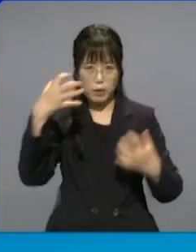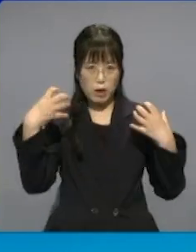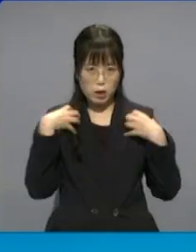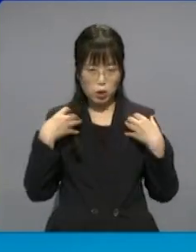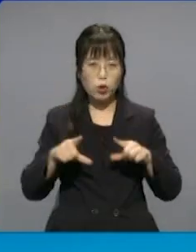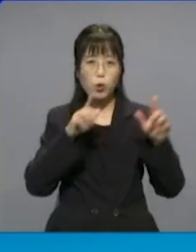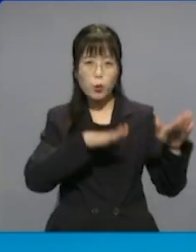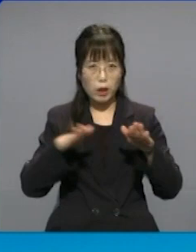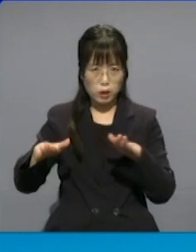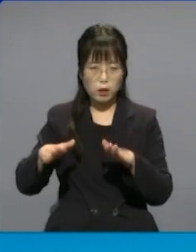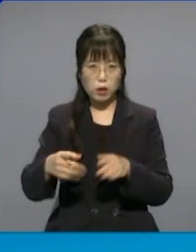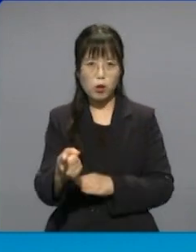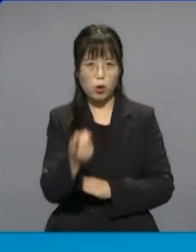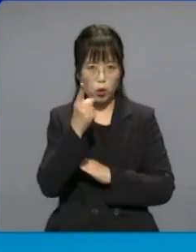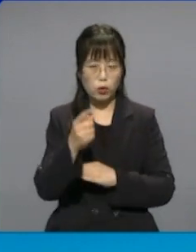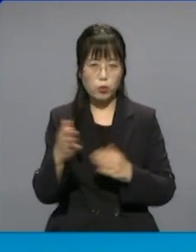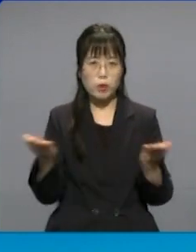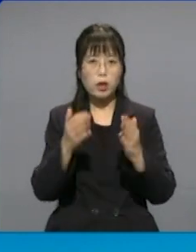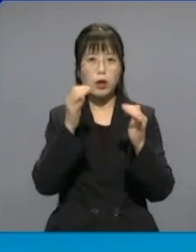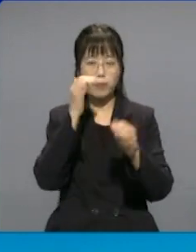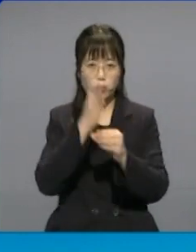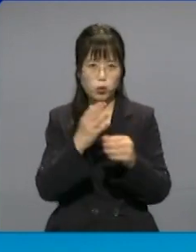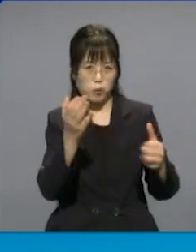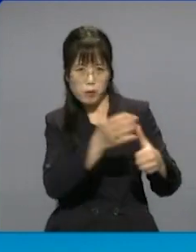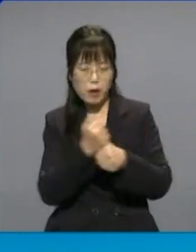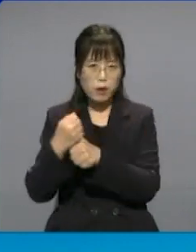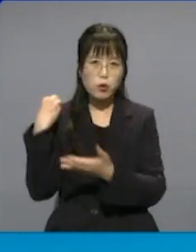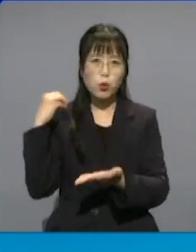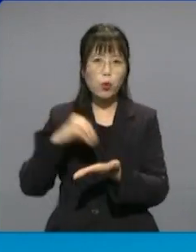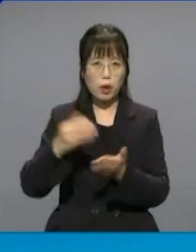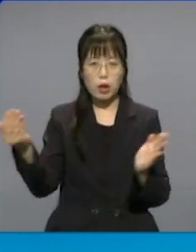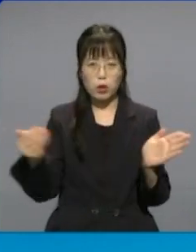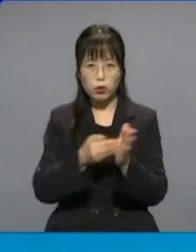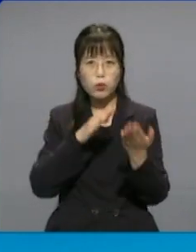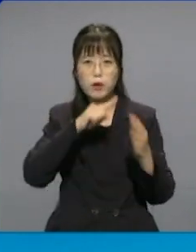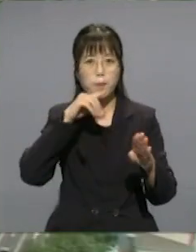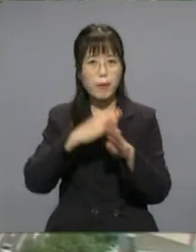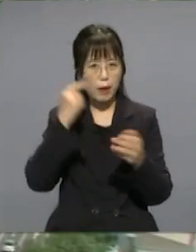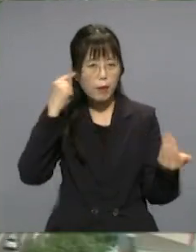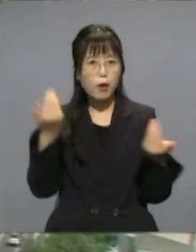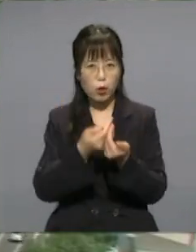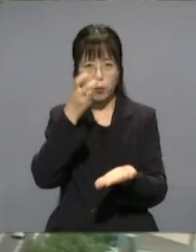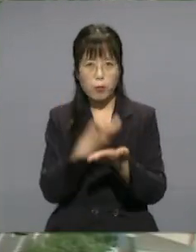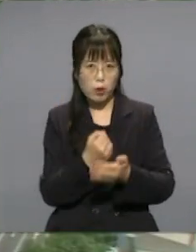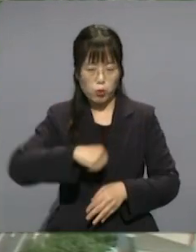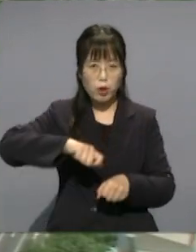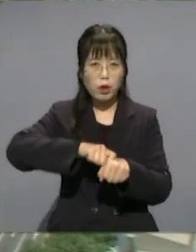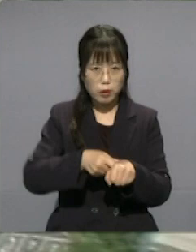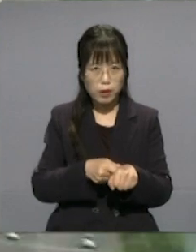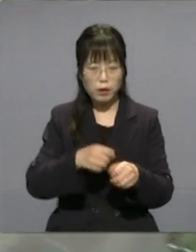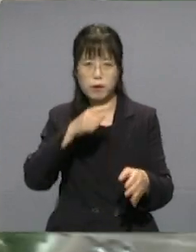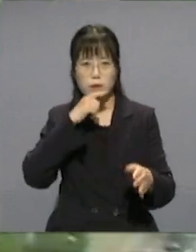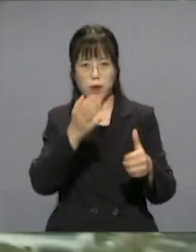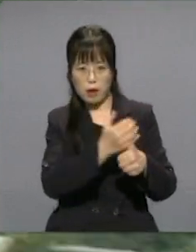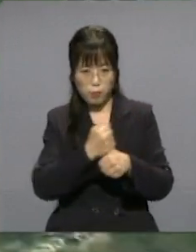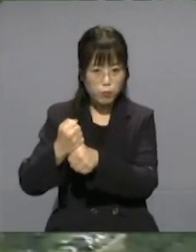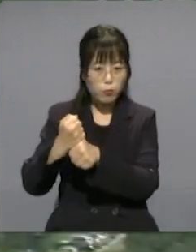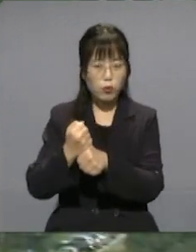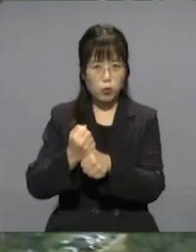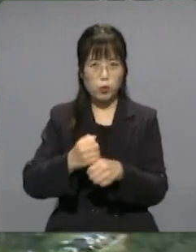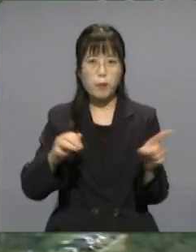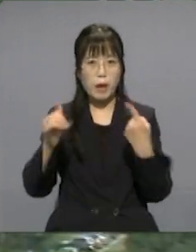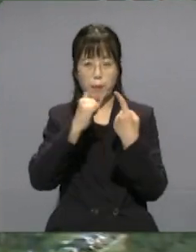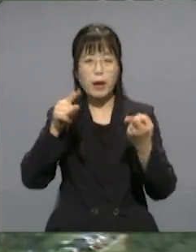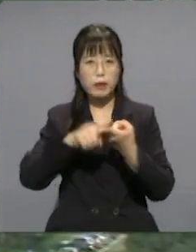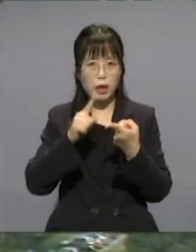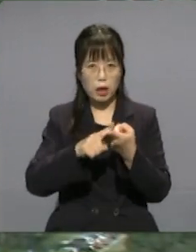대검찰청은 동해상에서 어로 작업 중 납북됐다가 귀환한 뒤 반공법 위반 등으로 처벌된 납북 귀환 어부 100명에